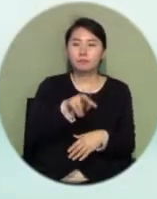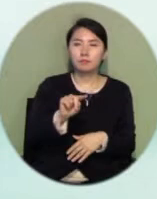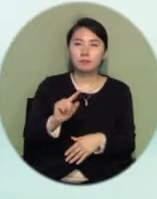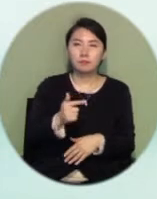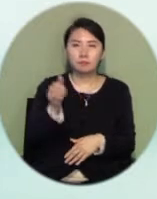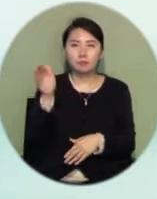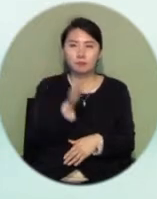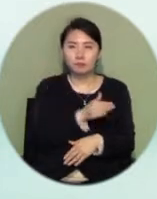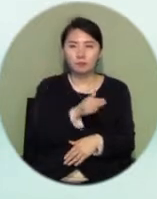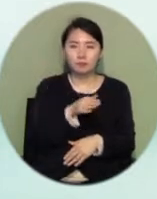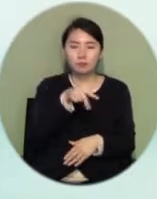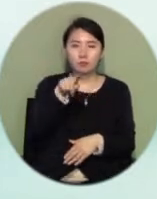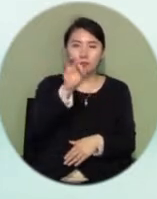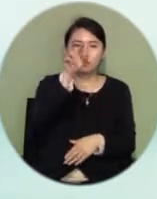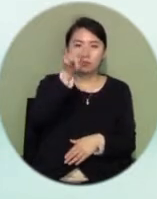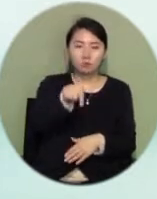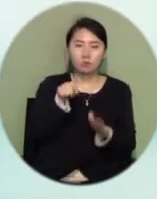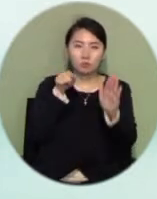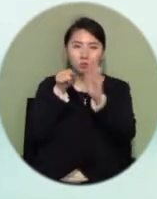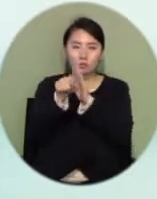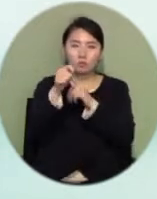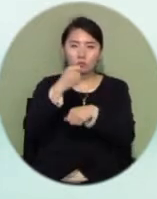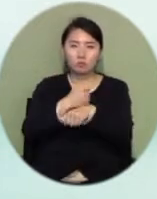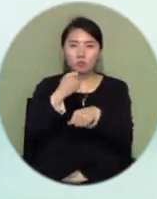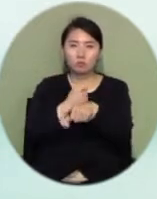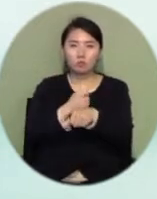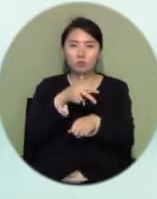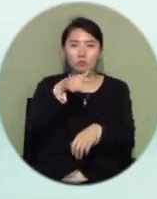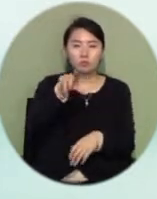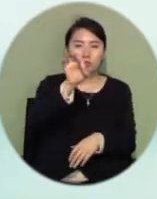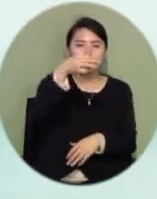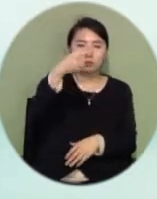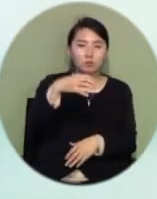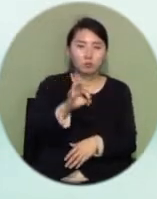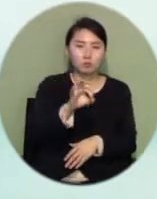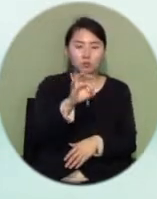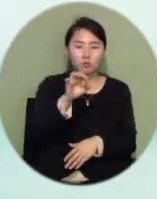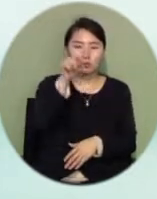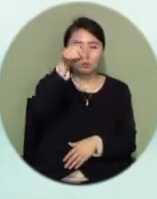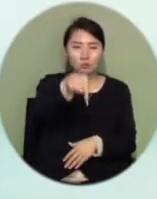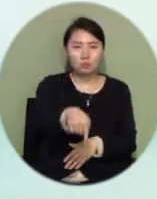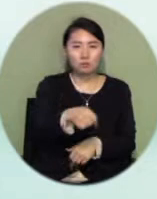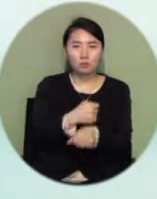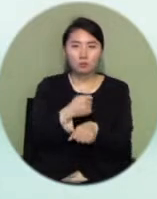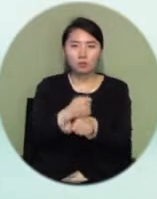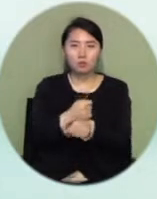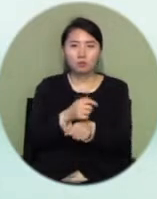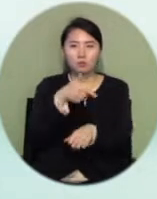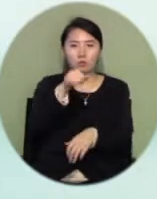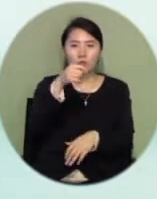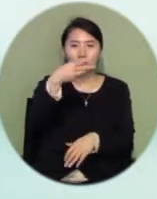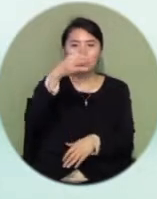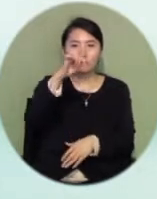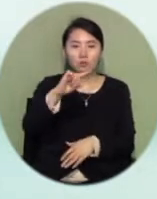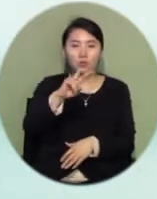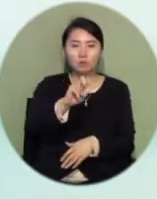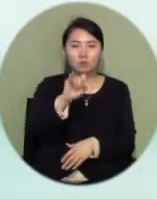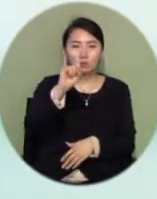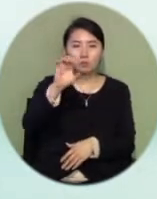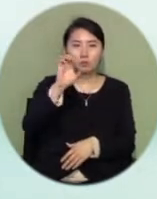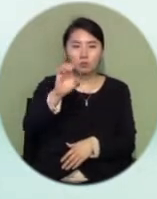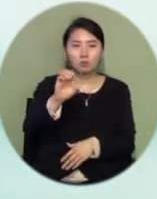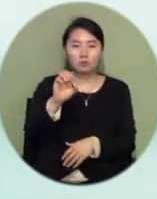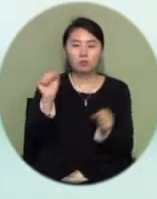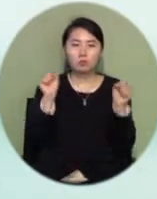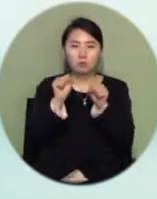북단에서 성수 방향으로 가는 차량들은 정릉 IC에서 아리랑로로 내려오거나 기름 IC에서 종원로 또는